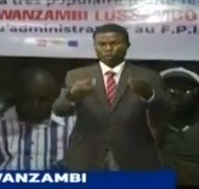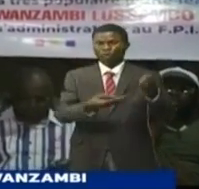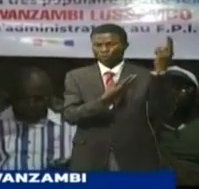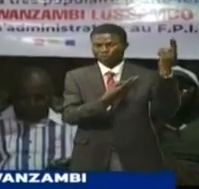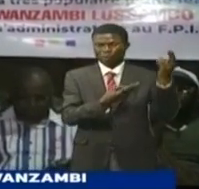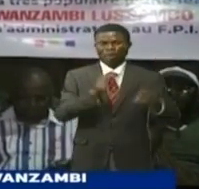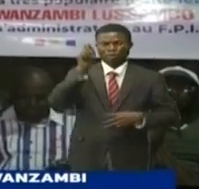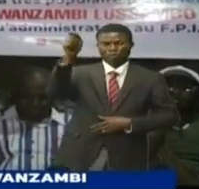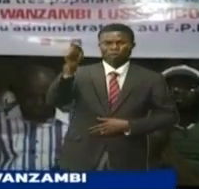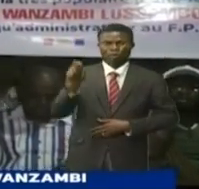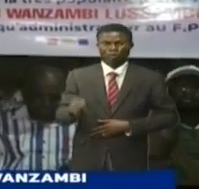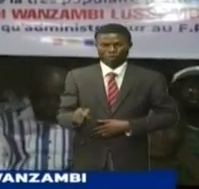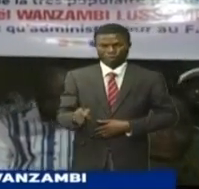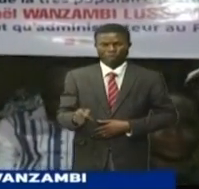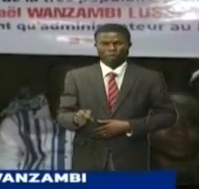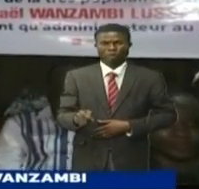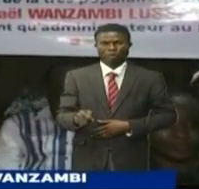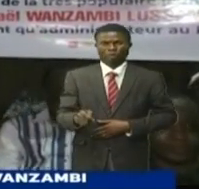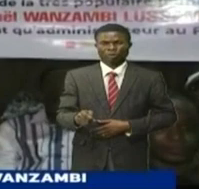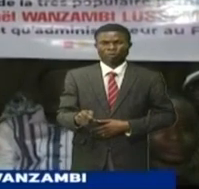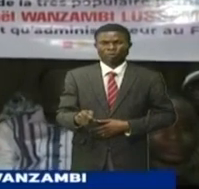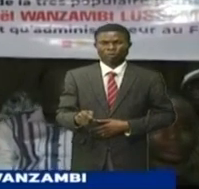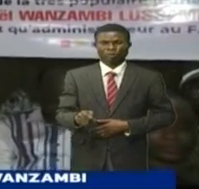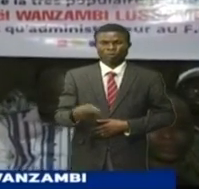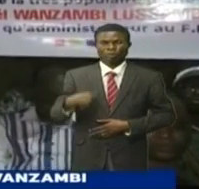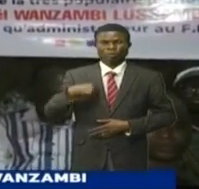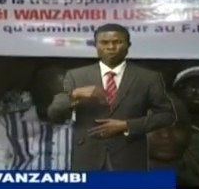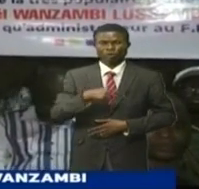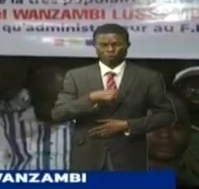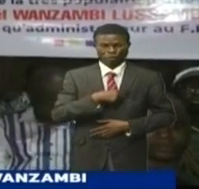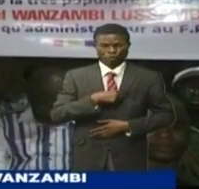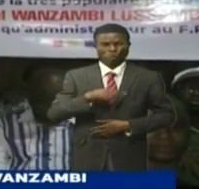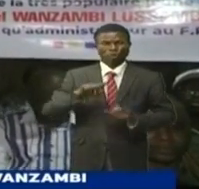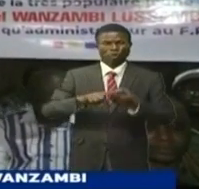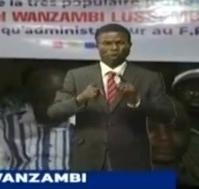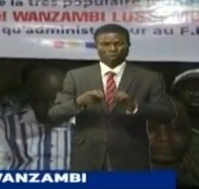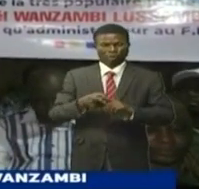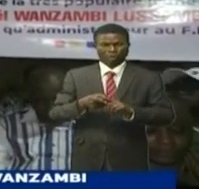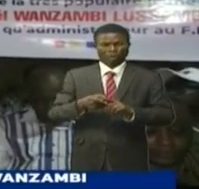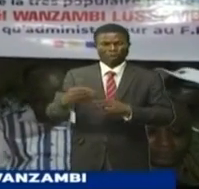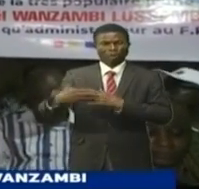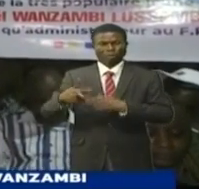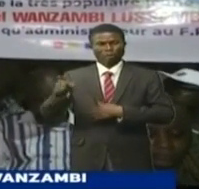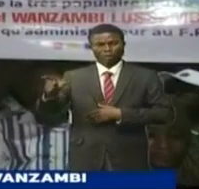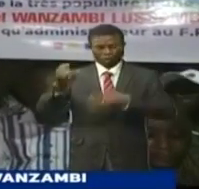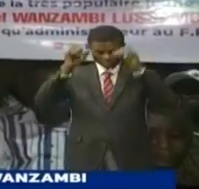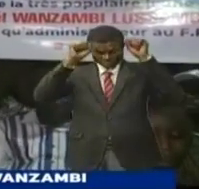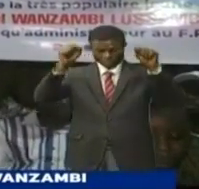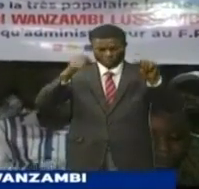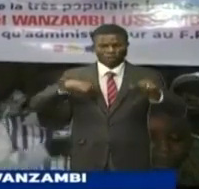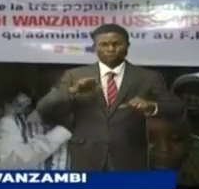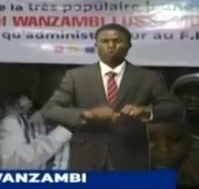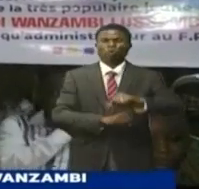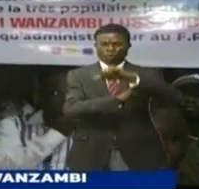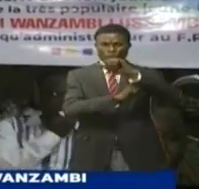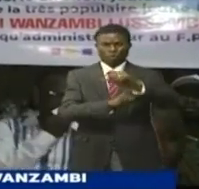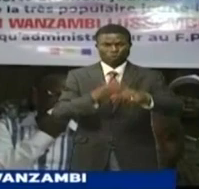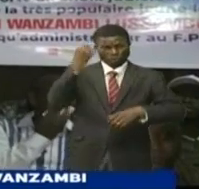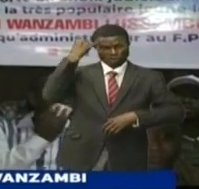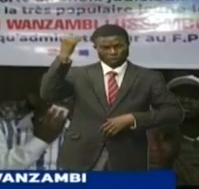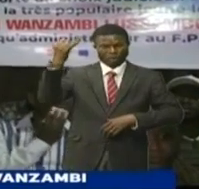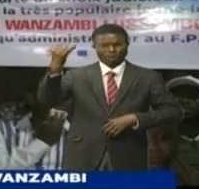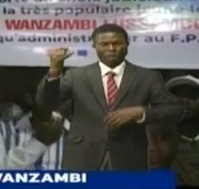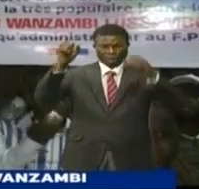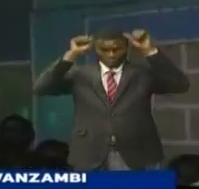arme et nous comme collaborateurs nous devons soutenir les